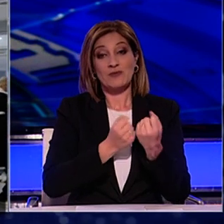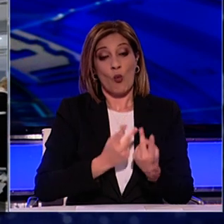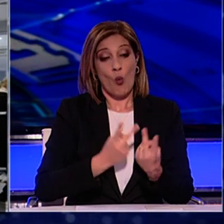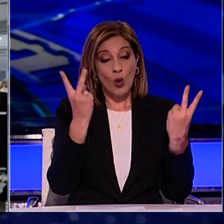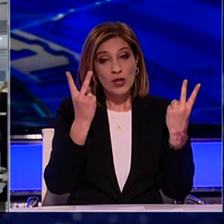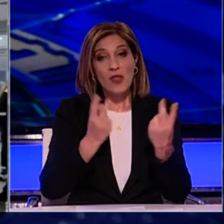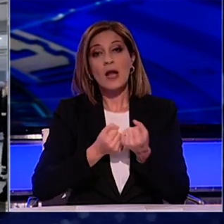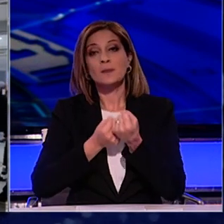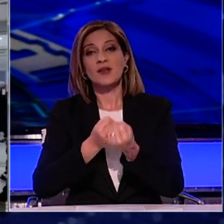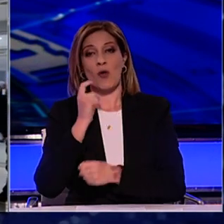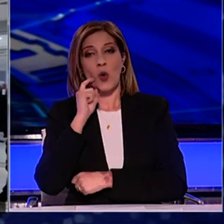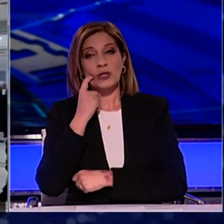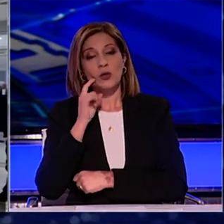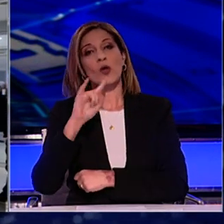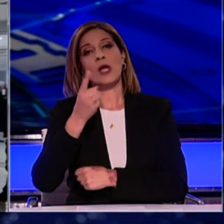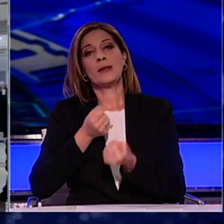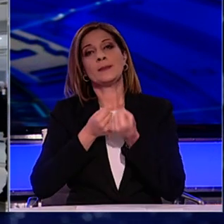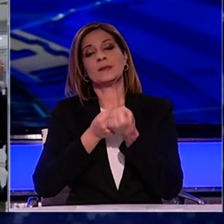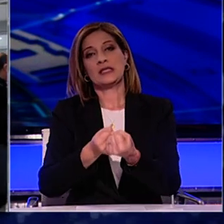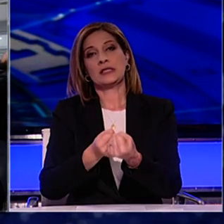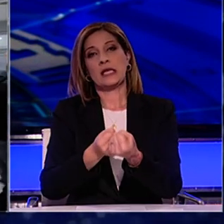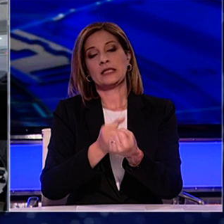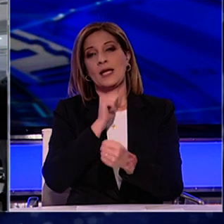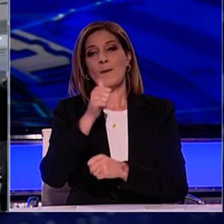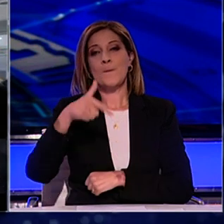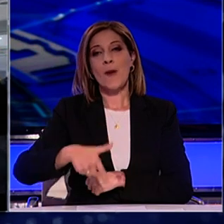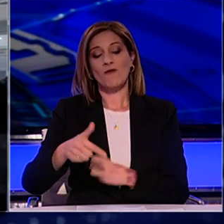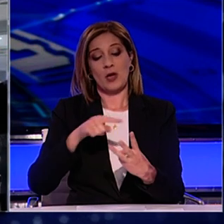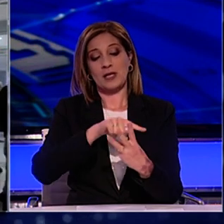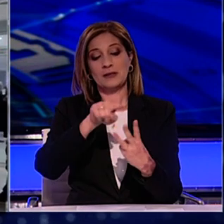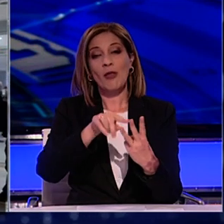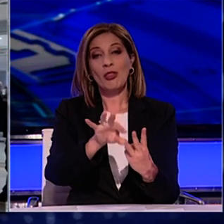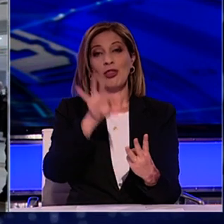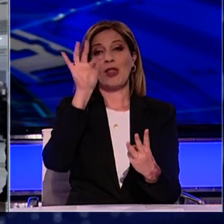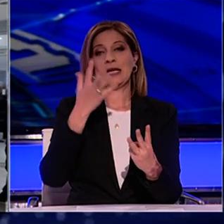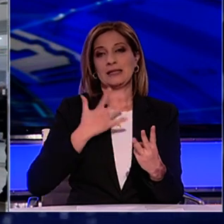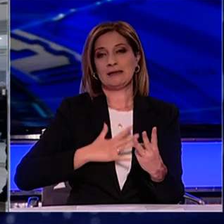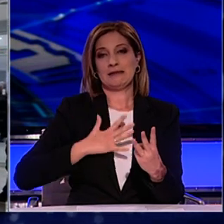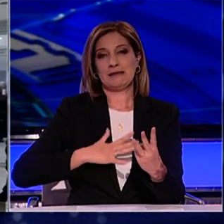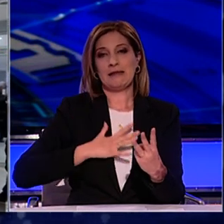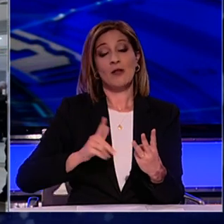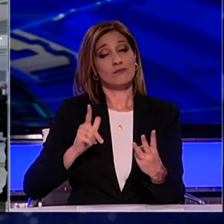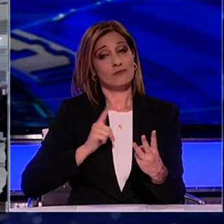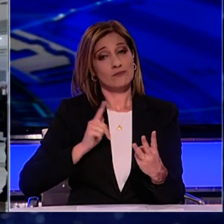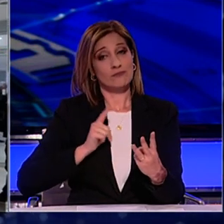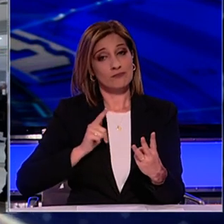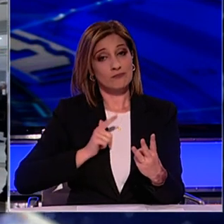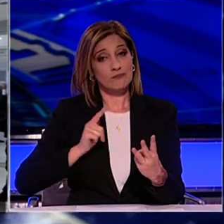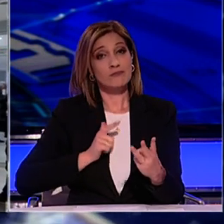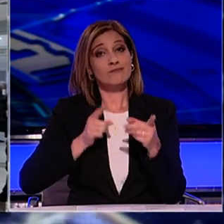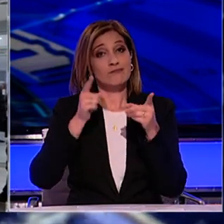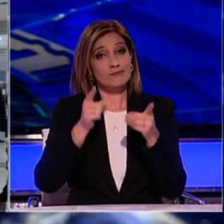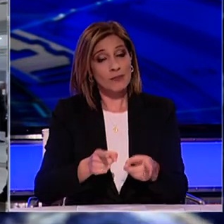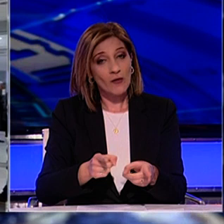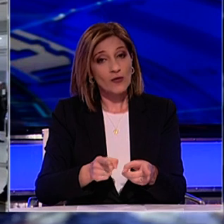είναι η στήριξη στον Νίκο Χριστοδουλίδη ή η στήριξη στον Ανδρέα Μαυρογιάννη. Αναμένουμε βεβαίως να δούμε τις